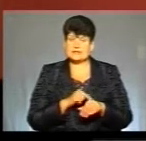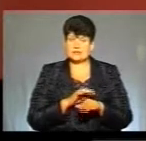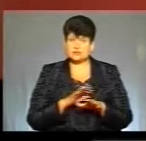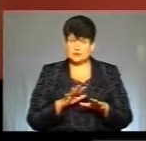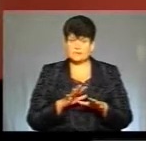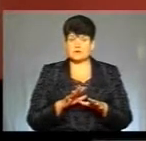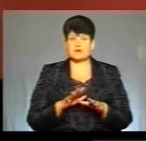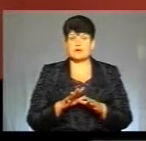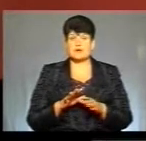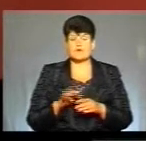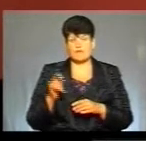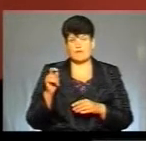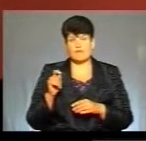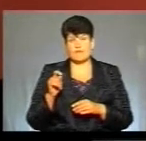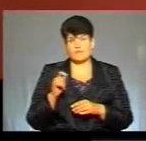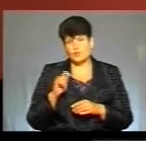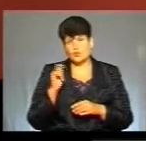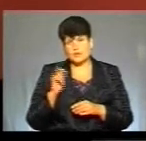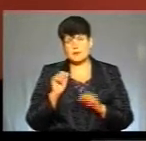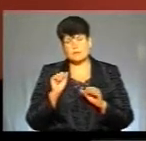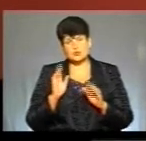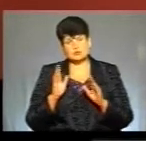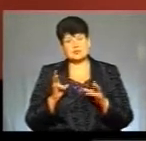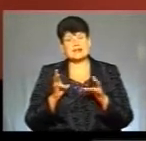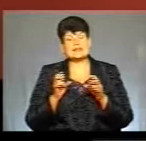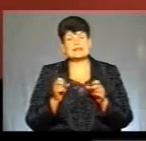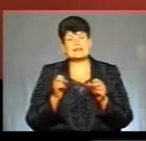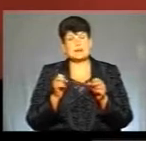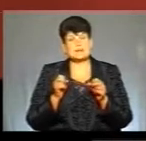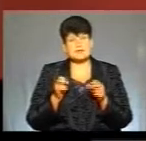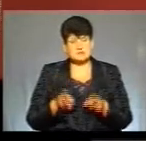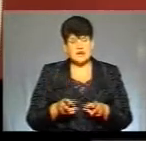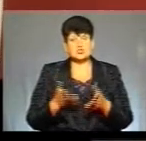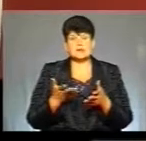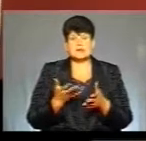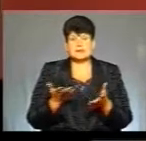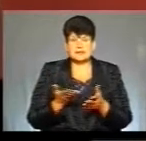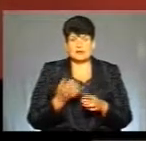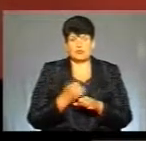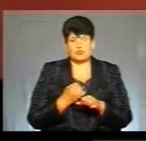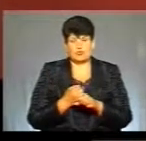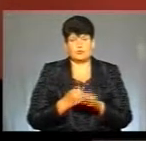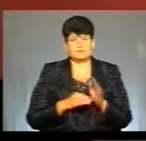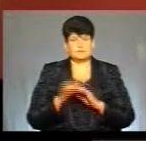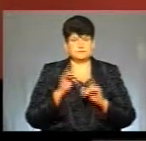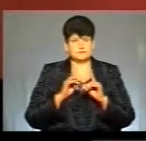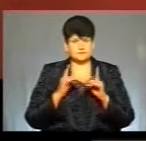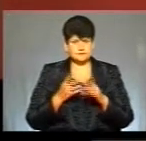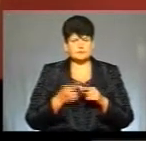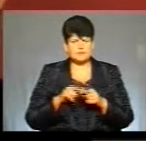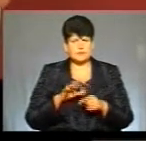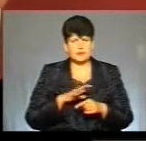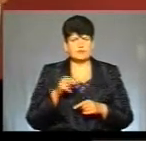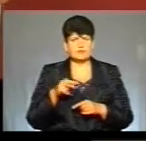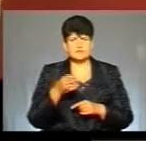вразливою демократією, якою є Україна, може бути небезпечним для функціонування та незалежності парламенту. Власне, це ще було у 2015 році, як